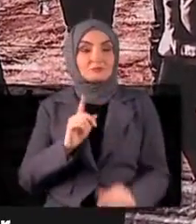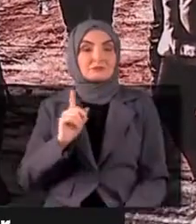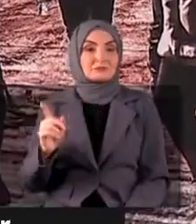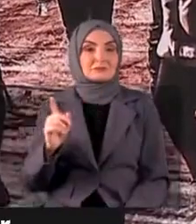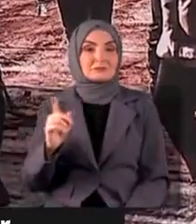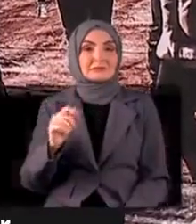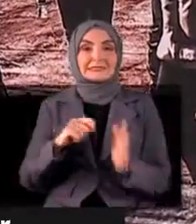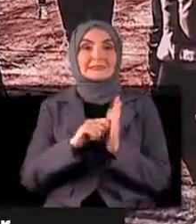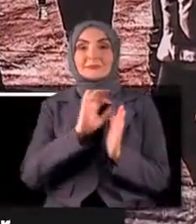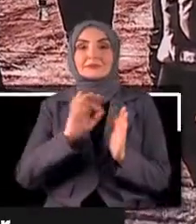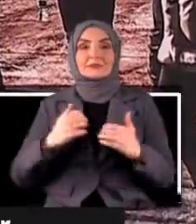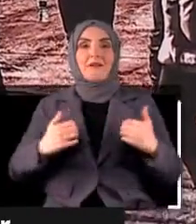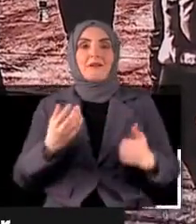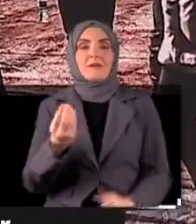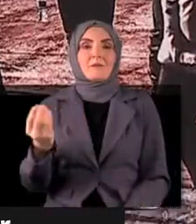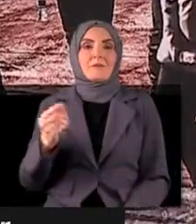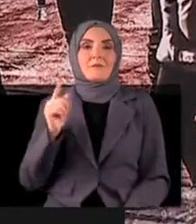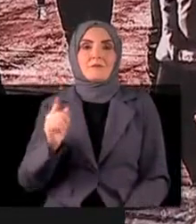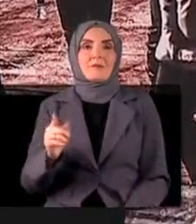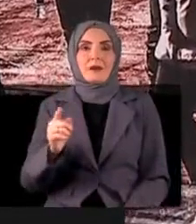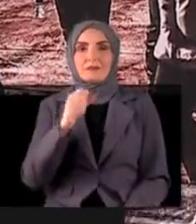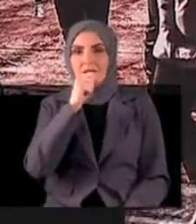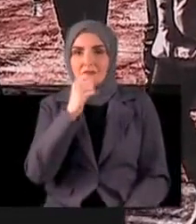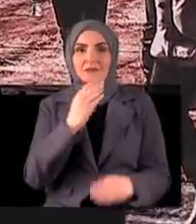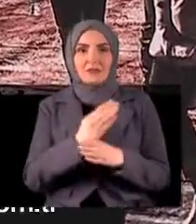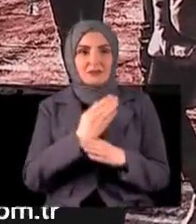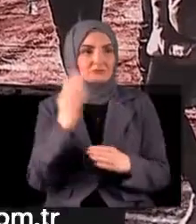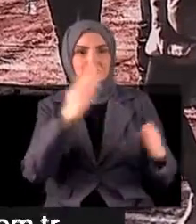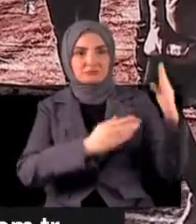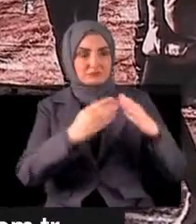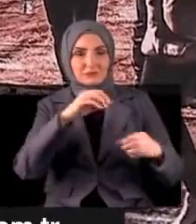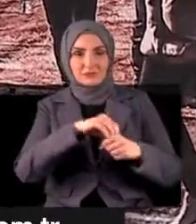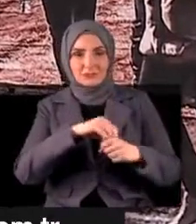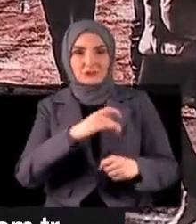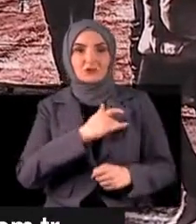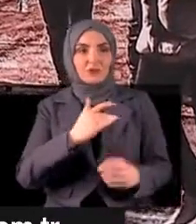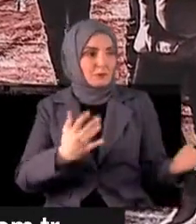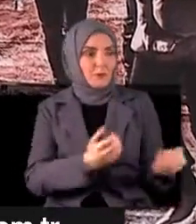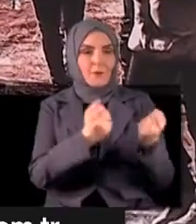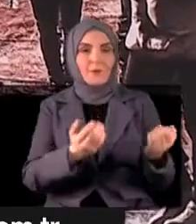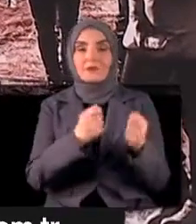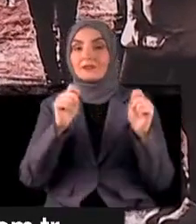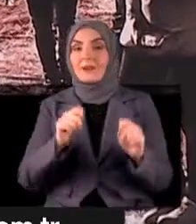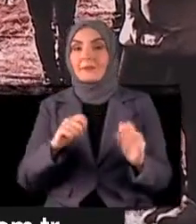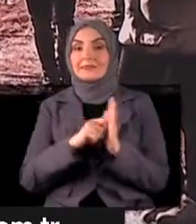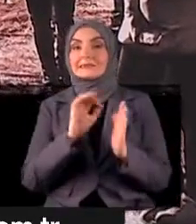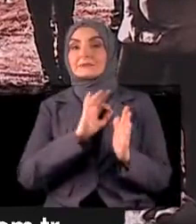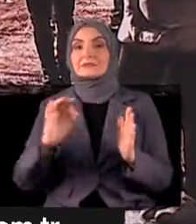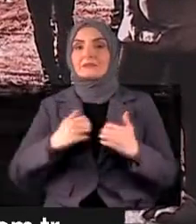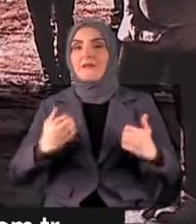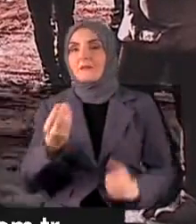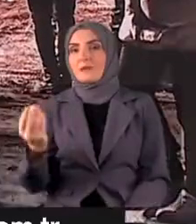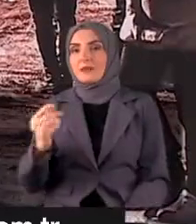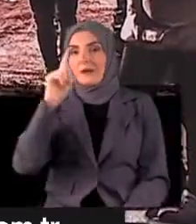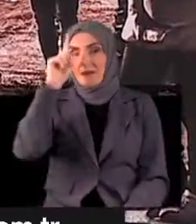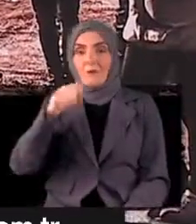kahramanların. Tonluk duvarların, molozların arasından canları bir bir çekip alan isimsiz kahramanlar. Allah onların